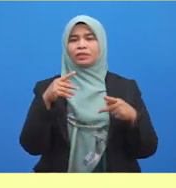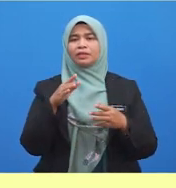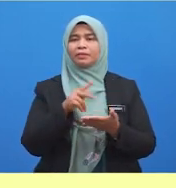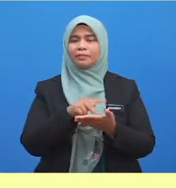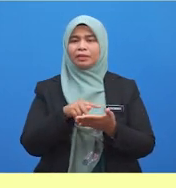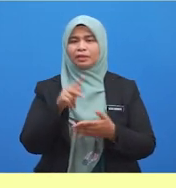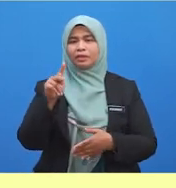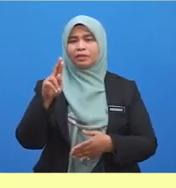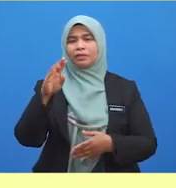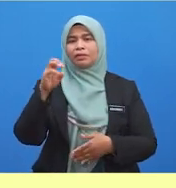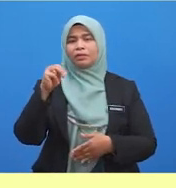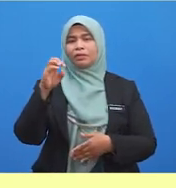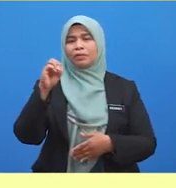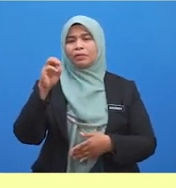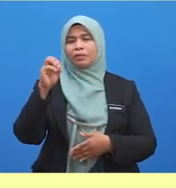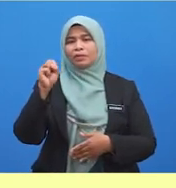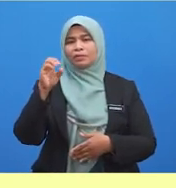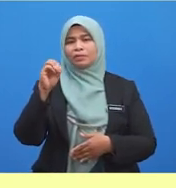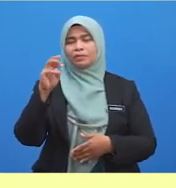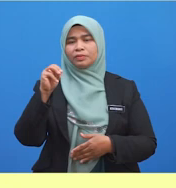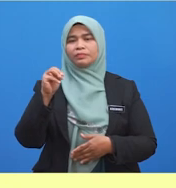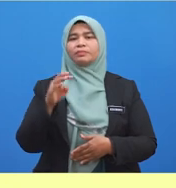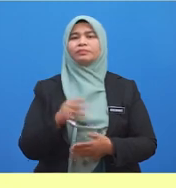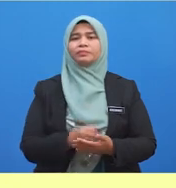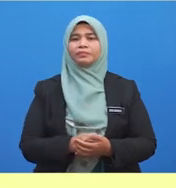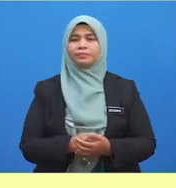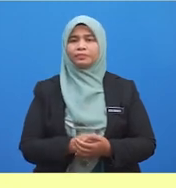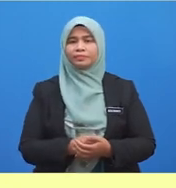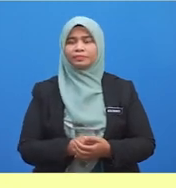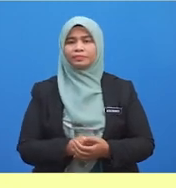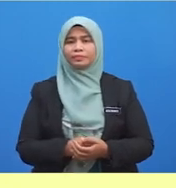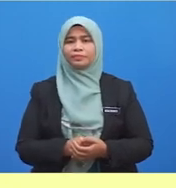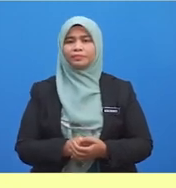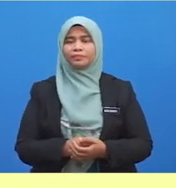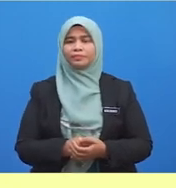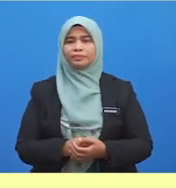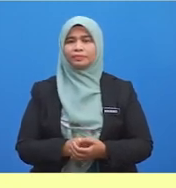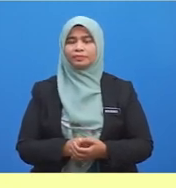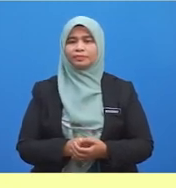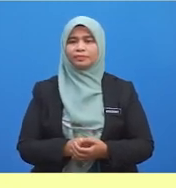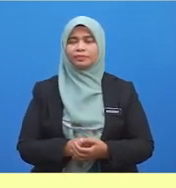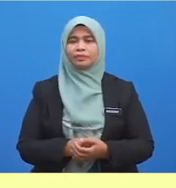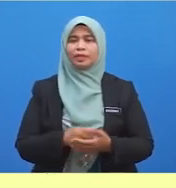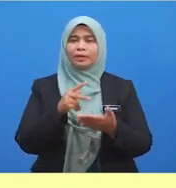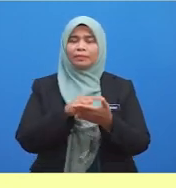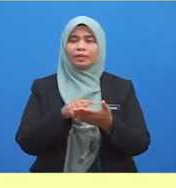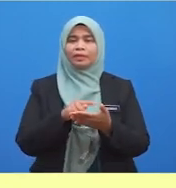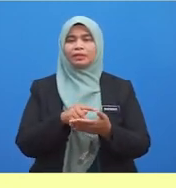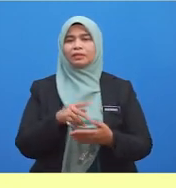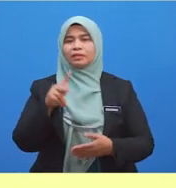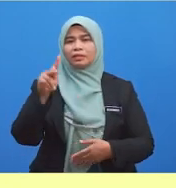Bilangan kromosom yang separuh daripada bilangan kromosom induk juga dikenali sebagai haploid.